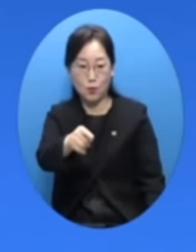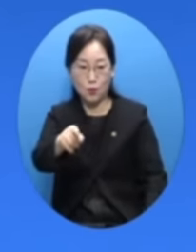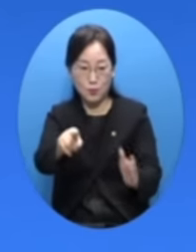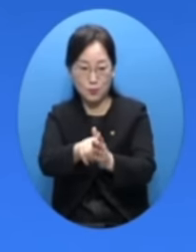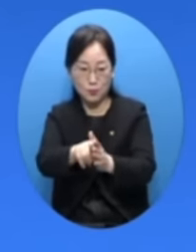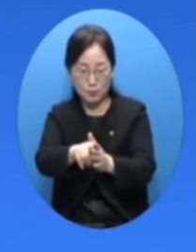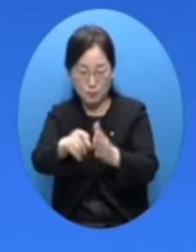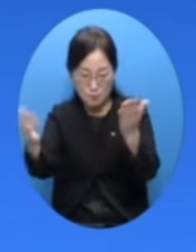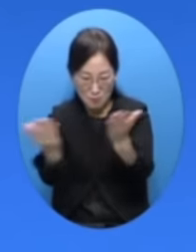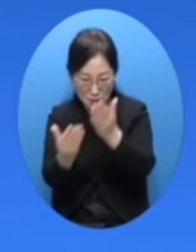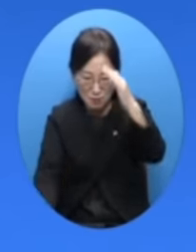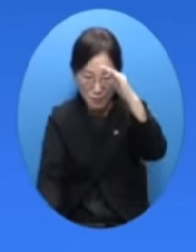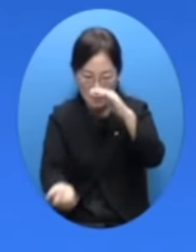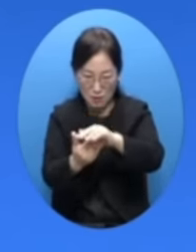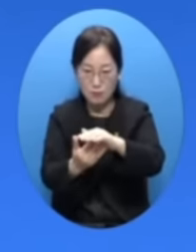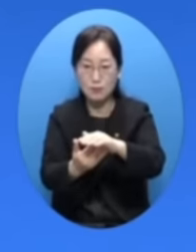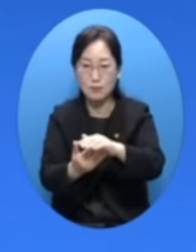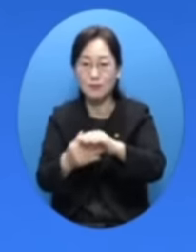되리라.